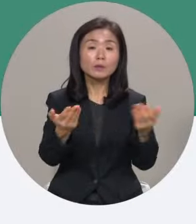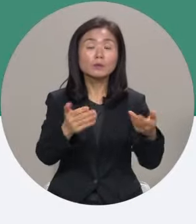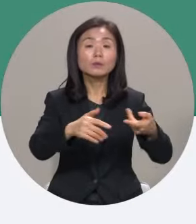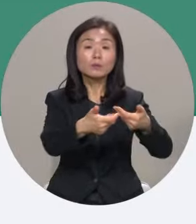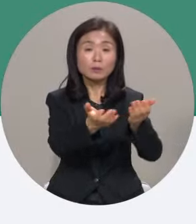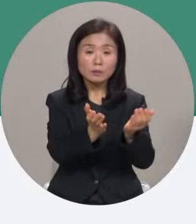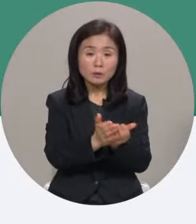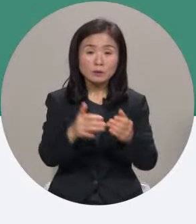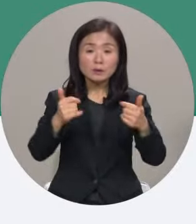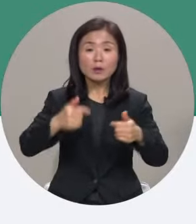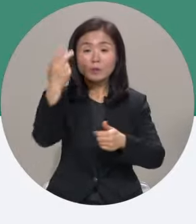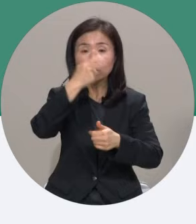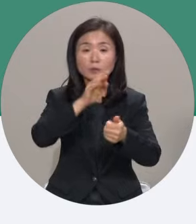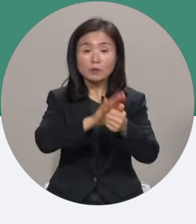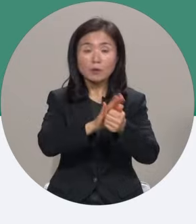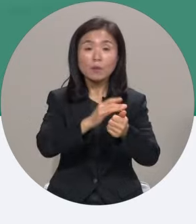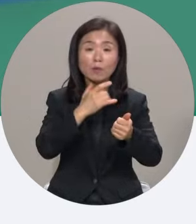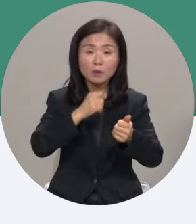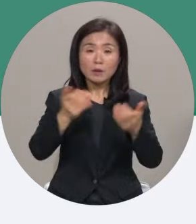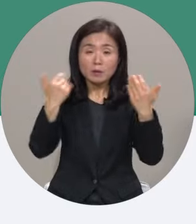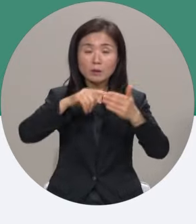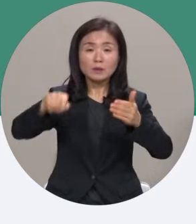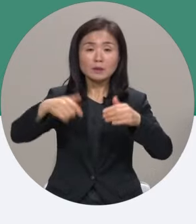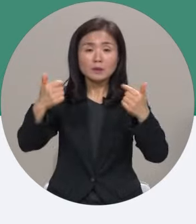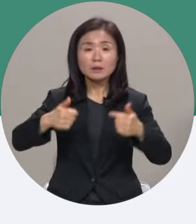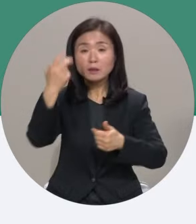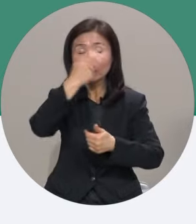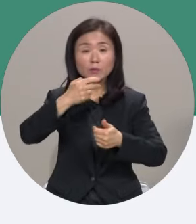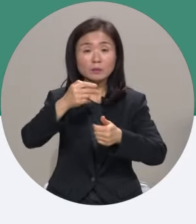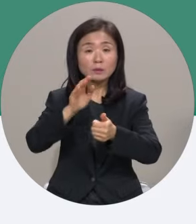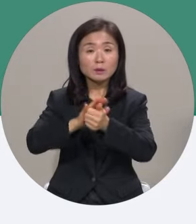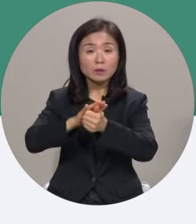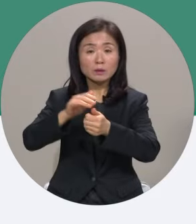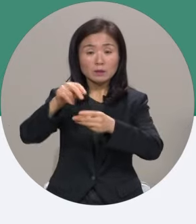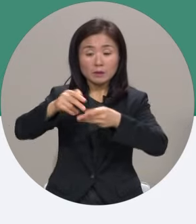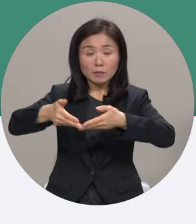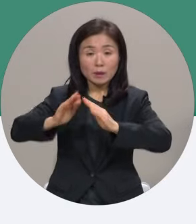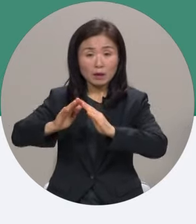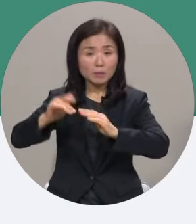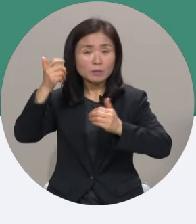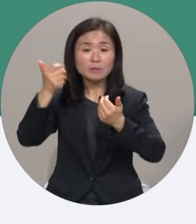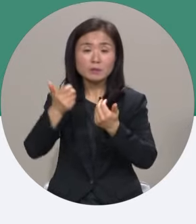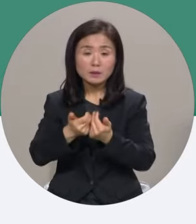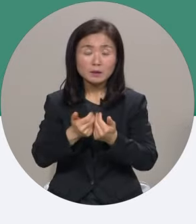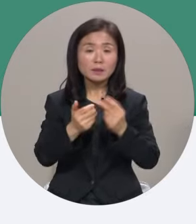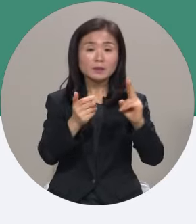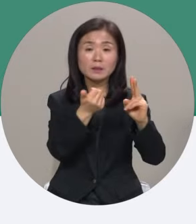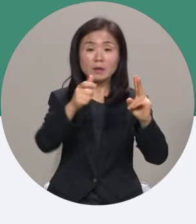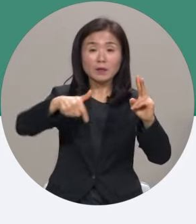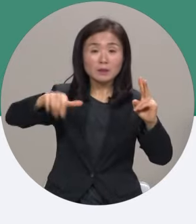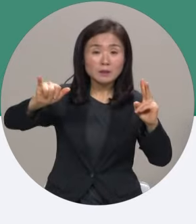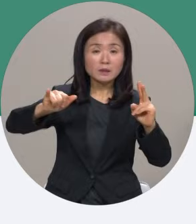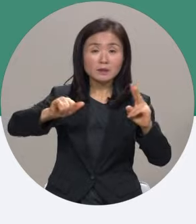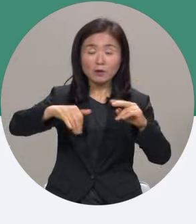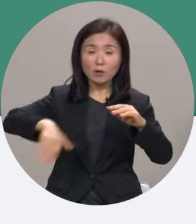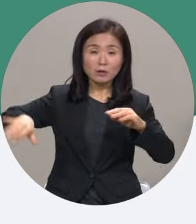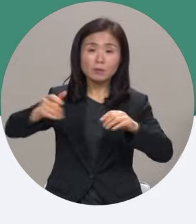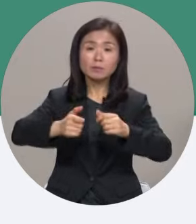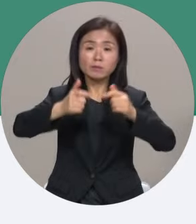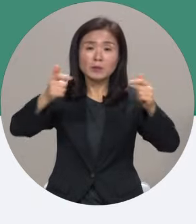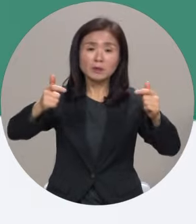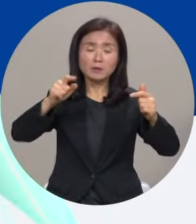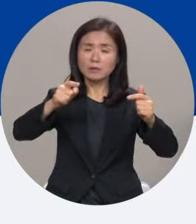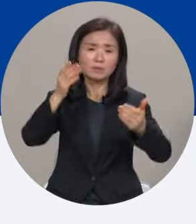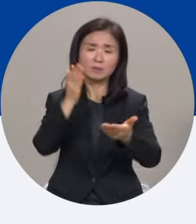늘봄 업무 지원을 위해 학교 안에 늘봄 지원 시를 두는 방안도 반대하고 있고 이학기 전면 확대도 멈춰야 한다는